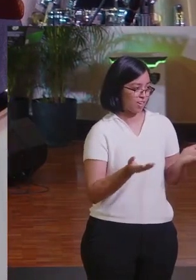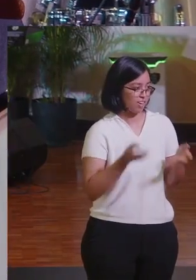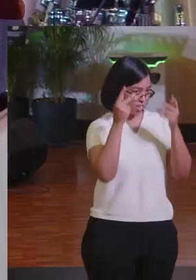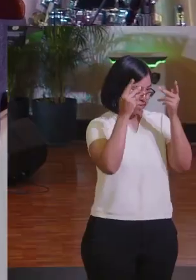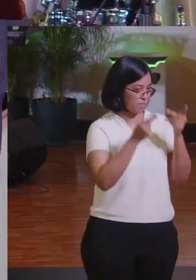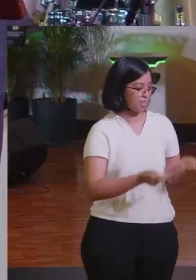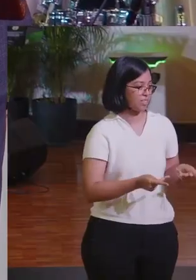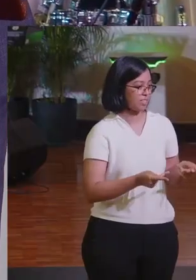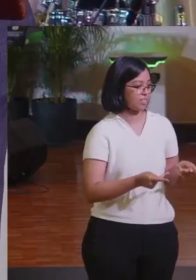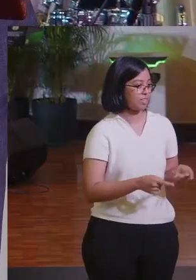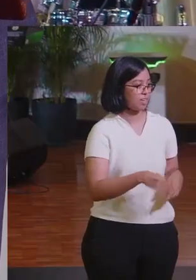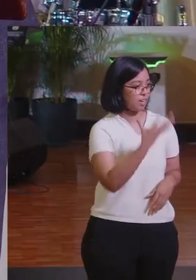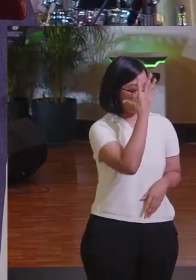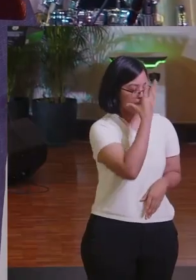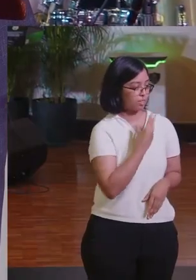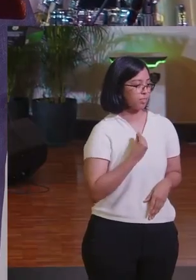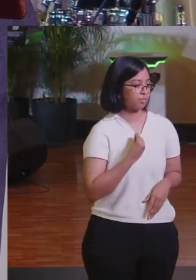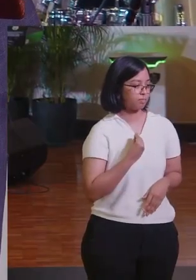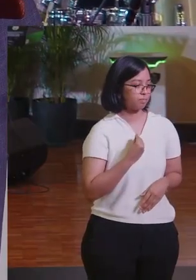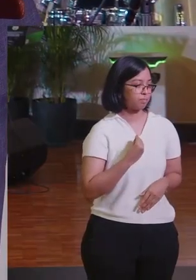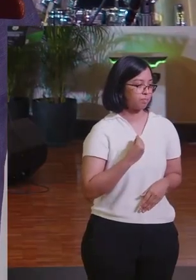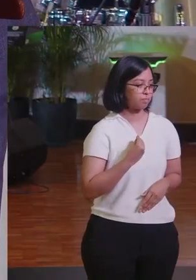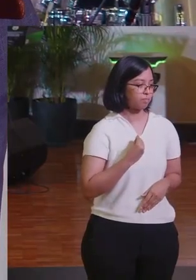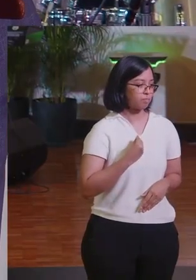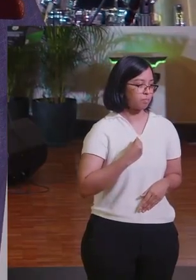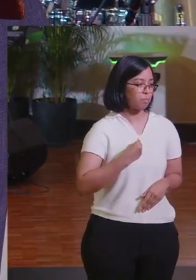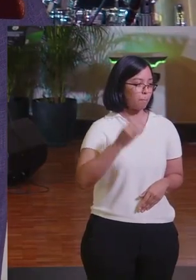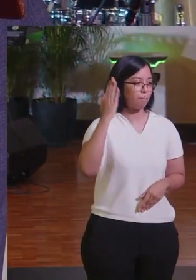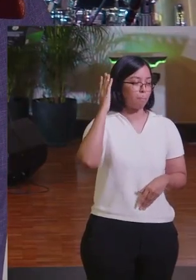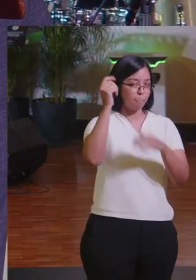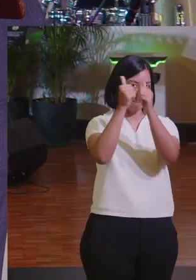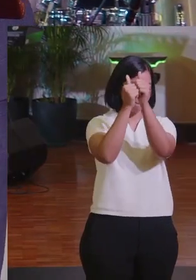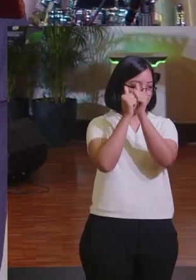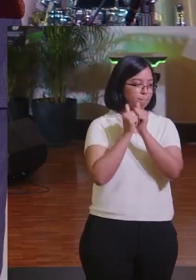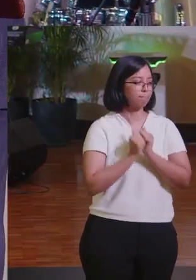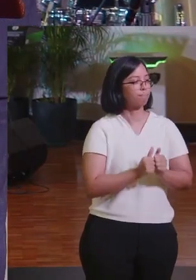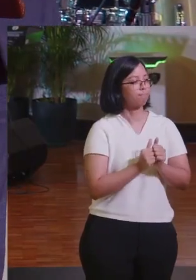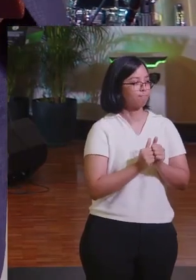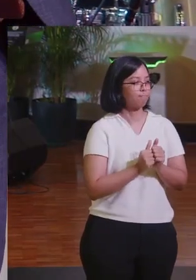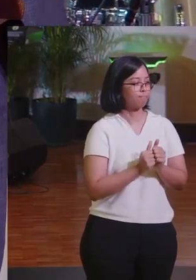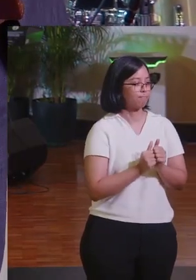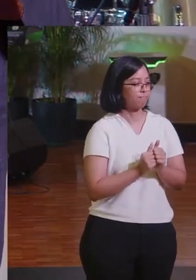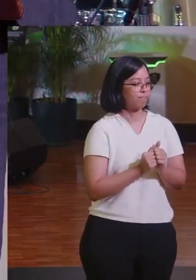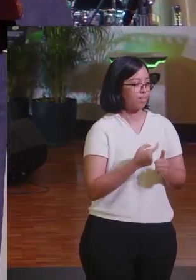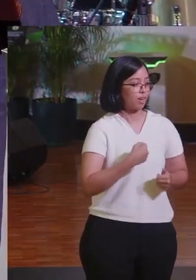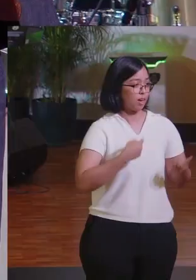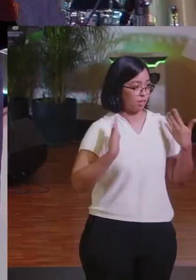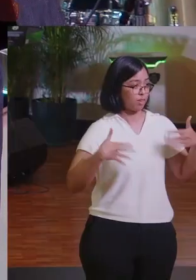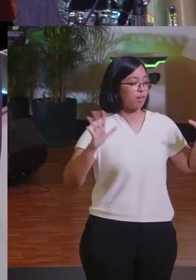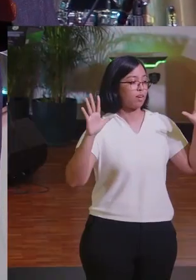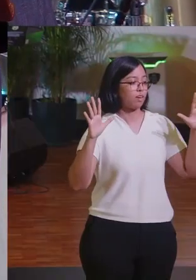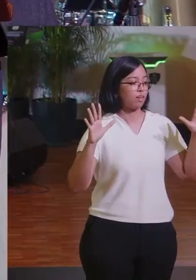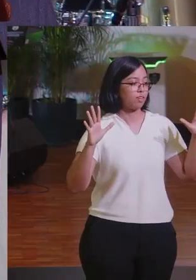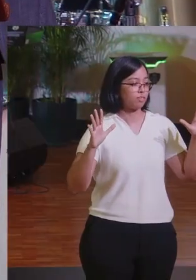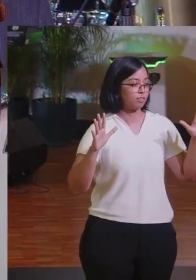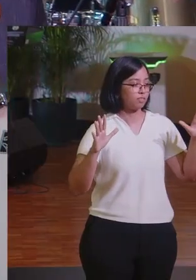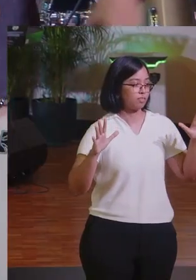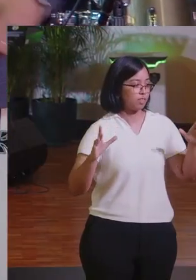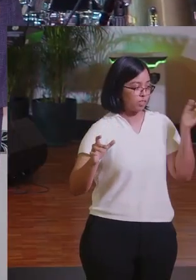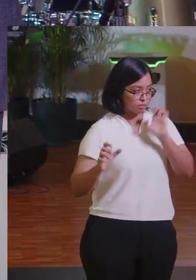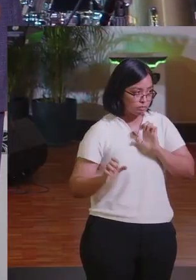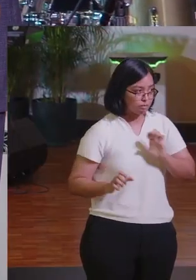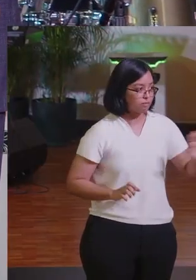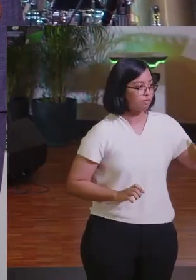ako na ikaw din ang aking kasama. Kung ako ay makalipad, umiwas pasilangan o kaya